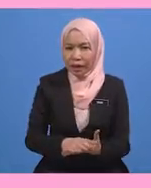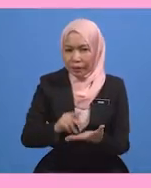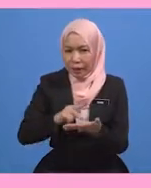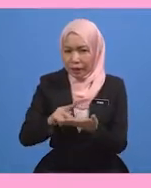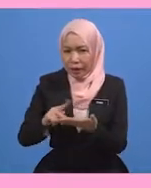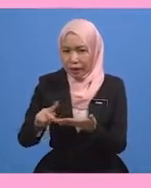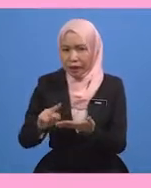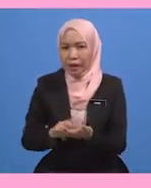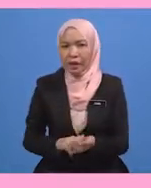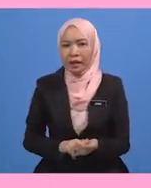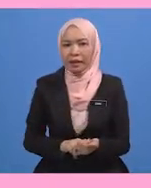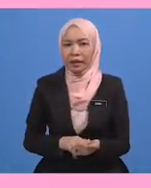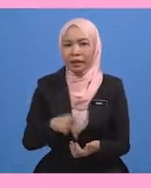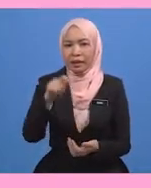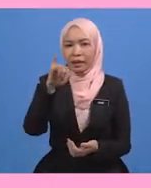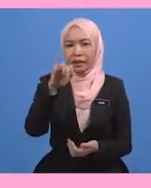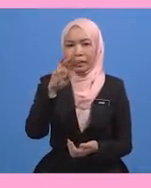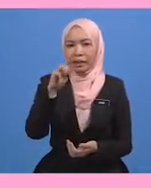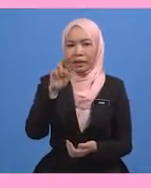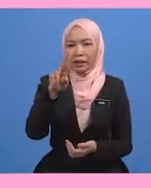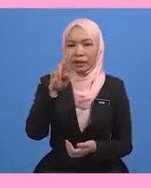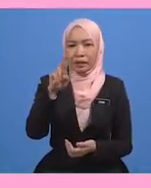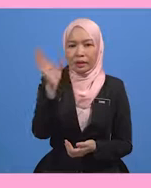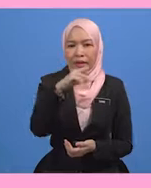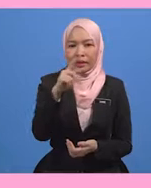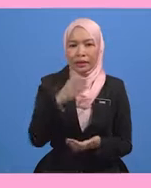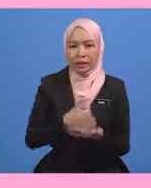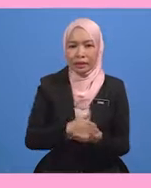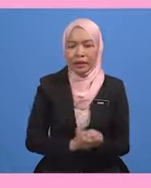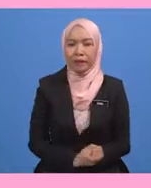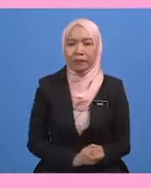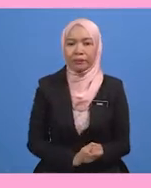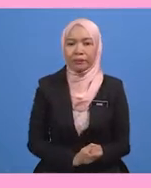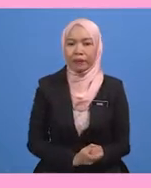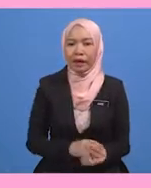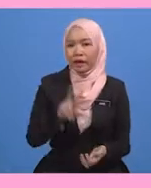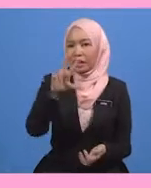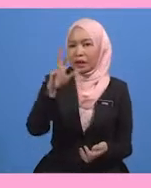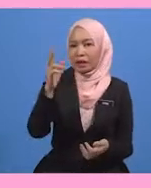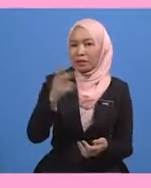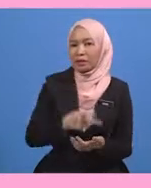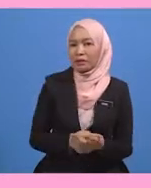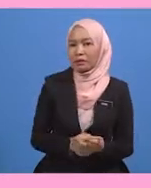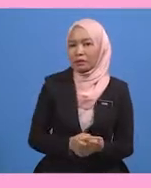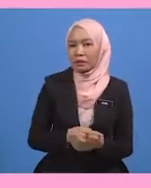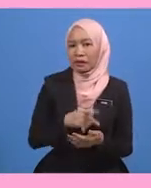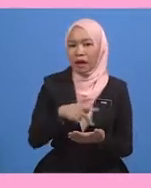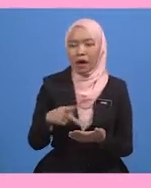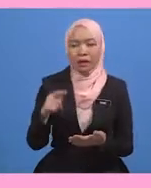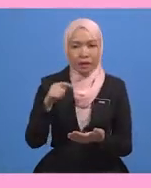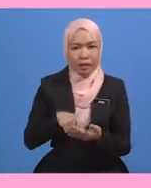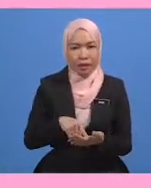Zaidan, Abbas Mahmud Al-Aqad dan Mustafa Al-Manfaluti. Kesungguhan Hamka